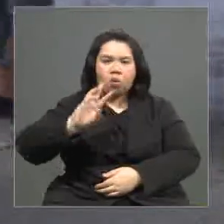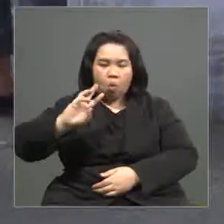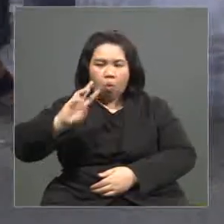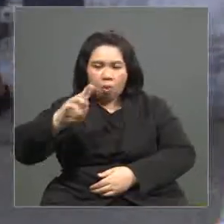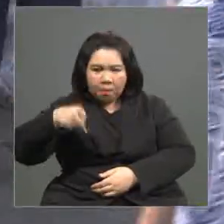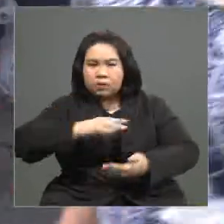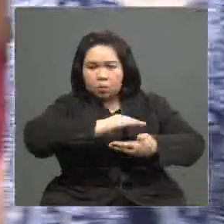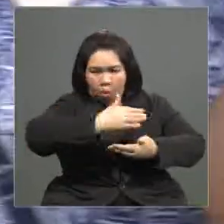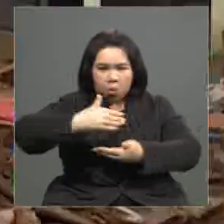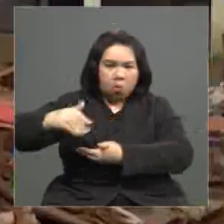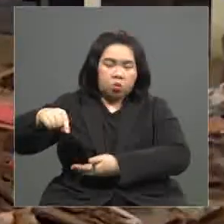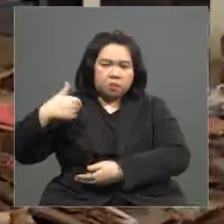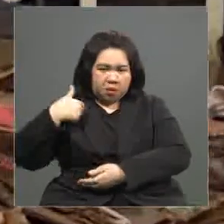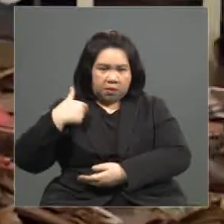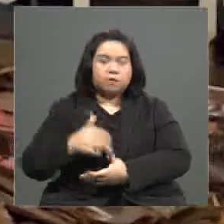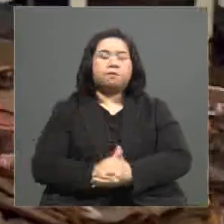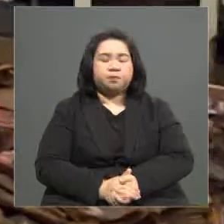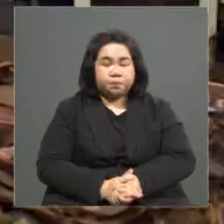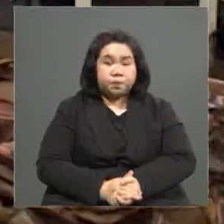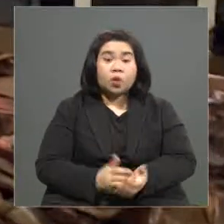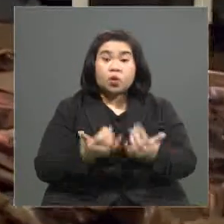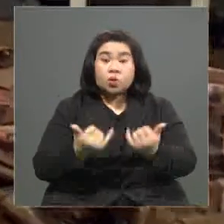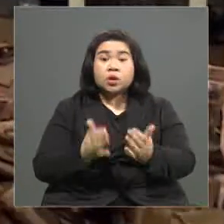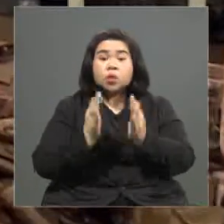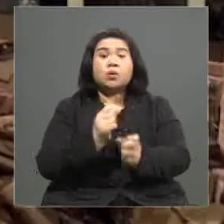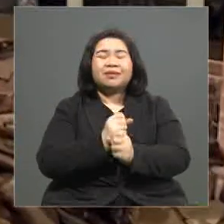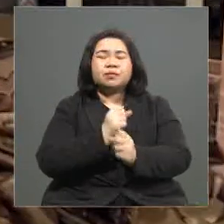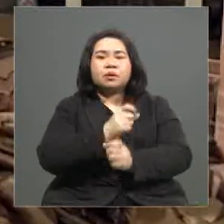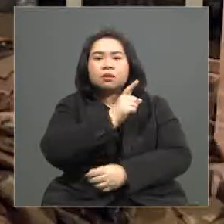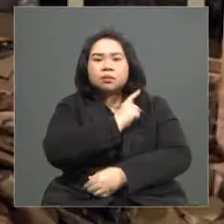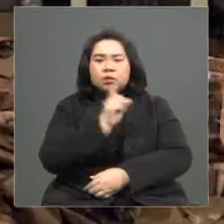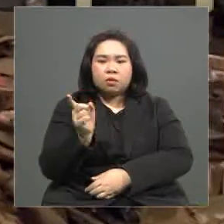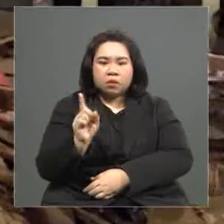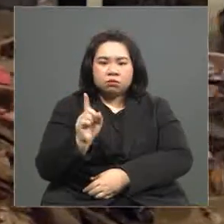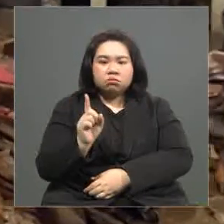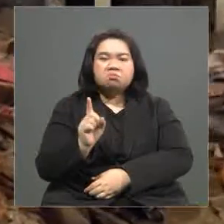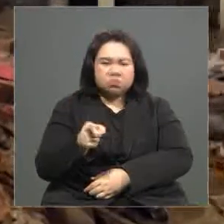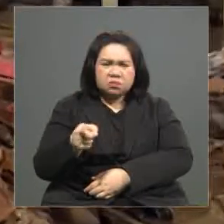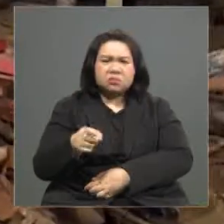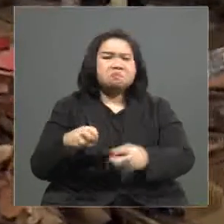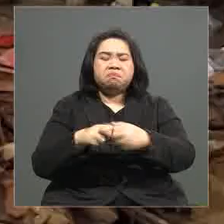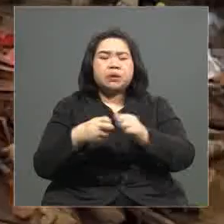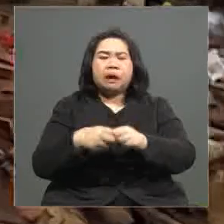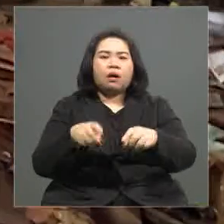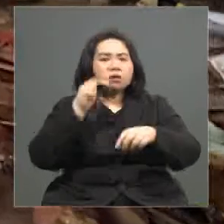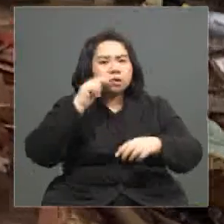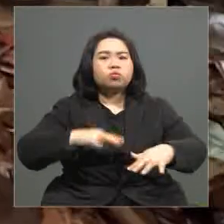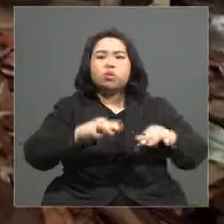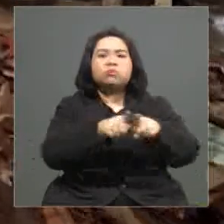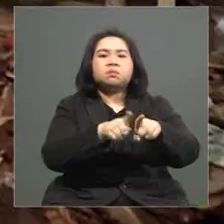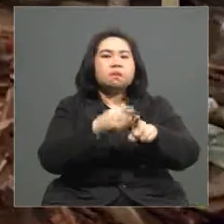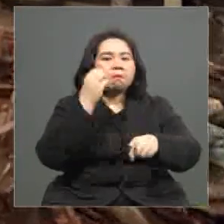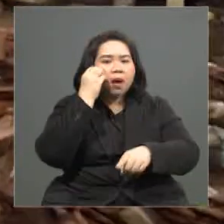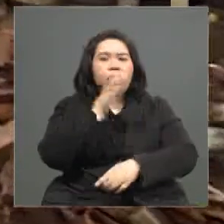ากนี้ค่ะกองบังคับการสืบสวนสอบสวนได้บริหารกำลังพลในหน่วยโดยส่วนหนึ่งก็ได้ประสบกับปัญหาเหมือนพี่น้องประชาชนคือน้ำท่วมบ้